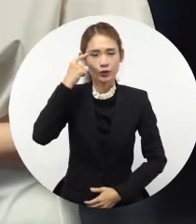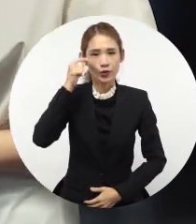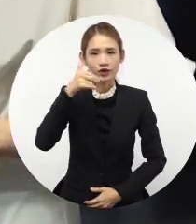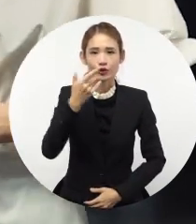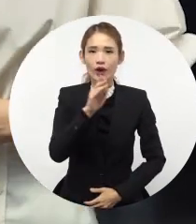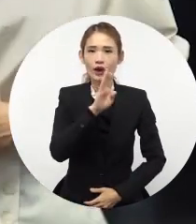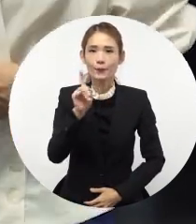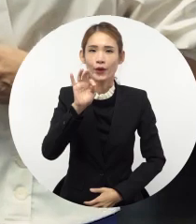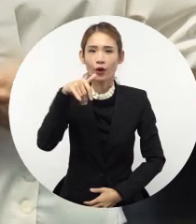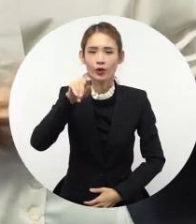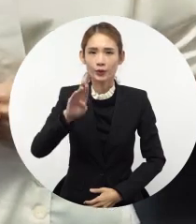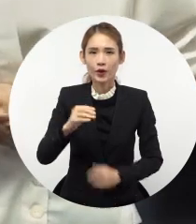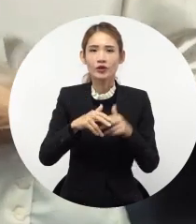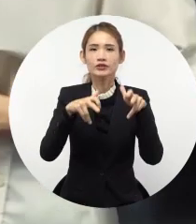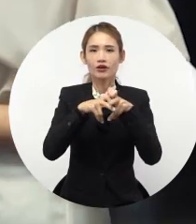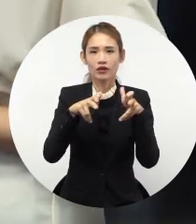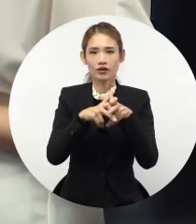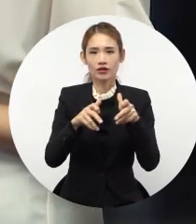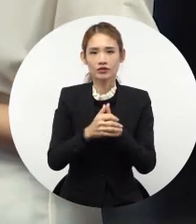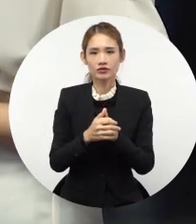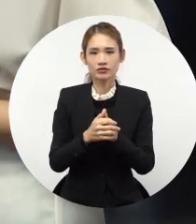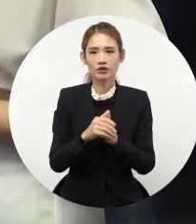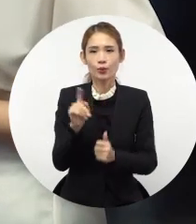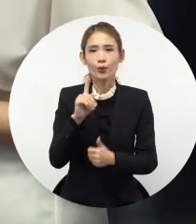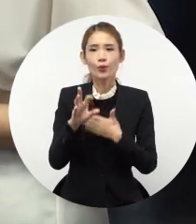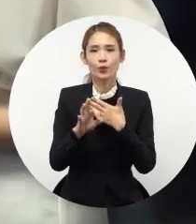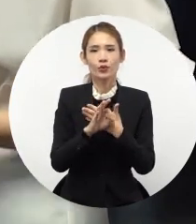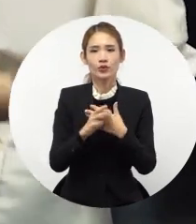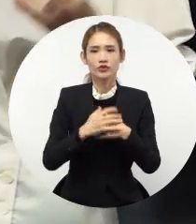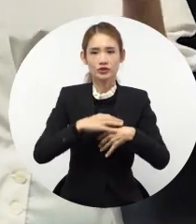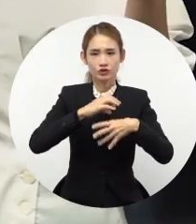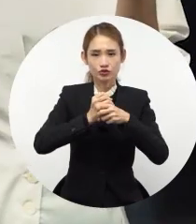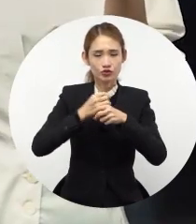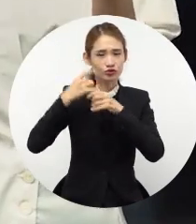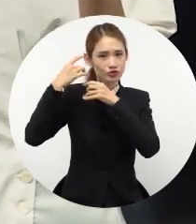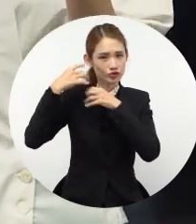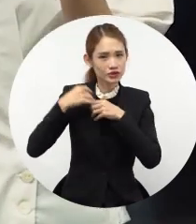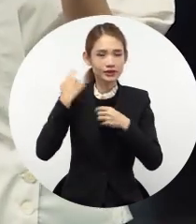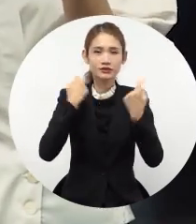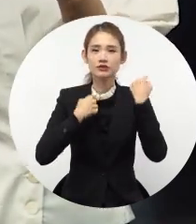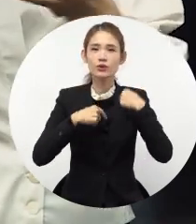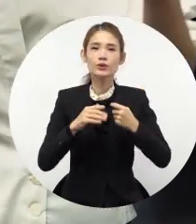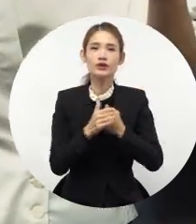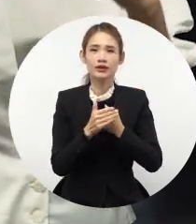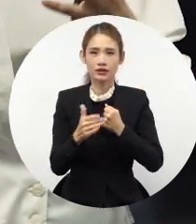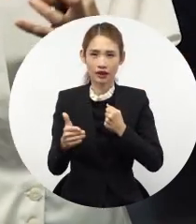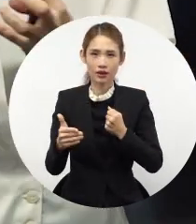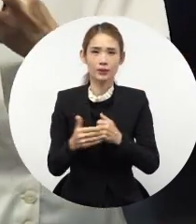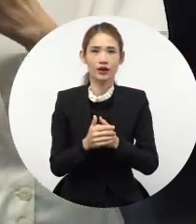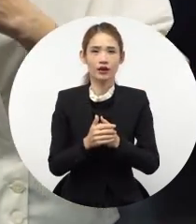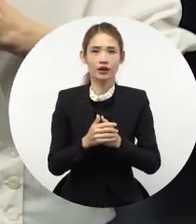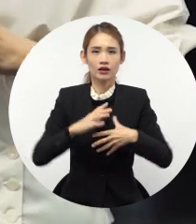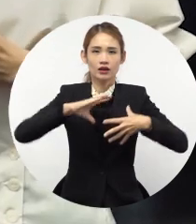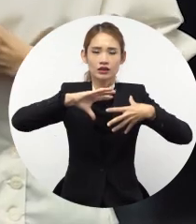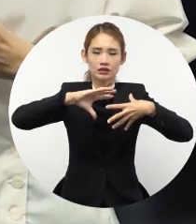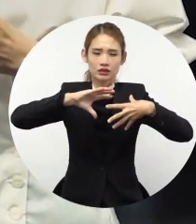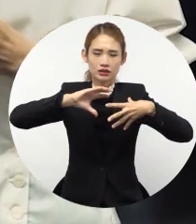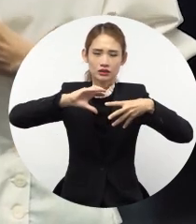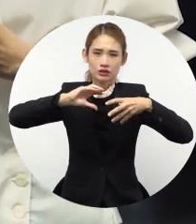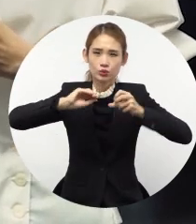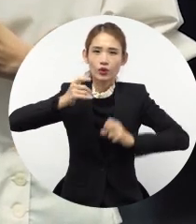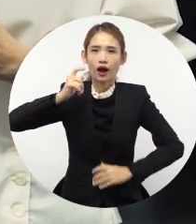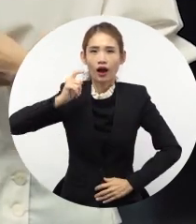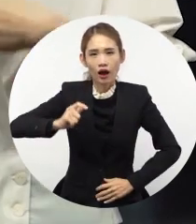뇌병변 장애. 뇌병변 장애는요, 중추신경의 손상으로 인해서 근육 강직으로